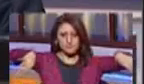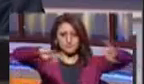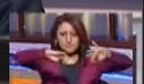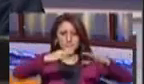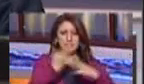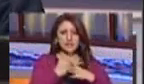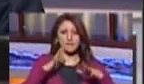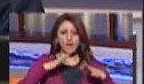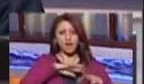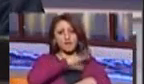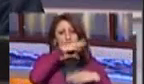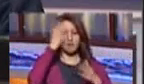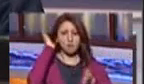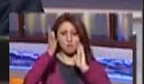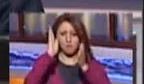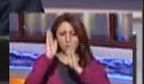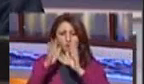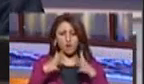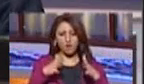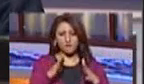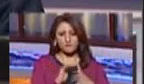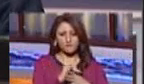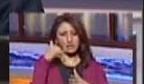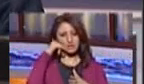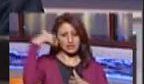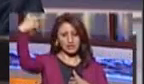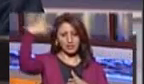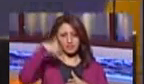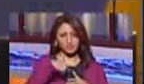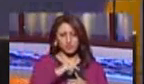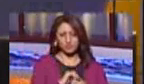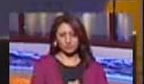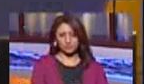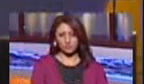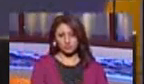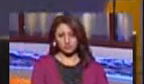حدوث أي أعمال شغب أو تخريب. معنا على التليفون